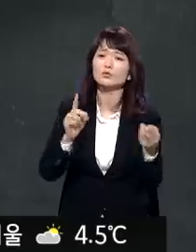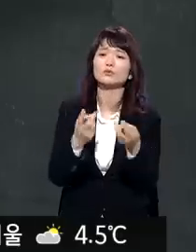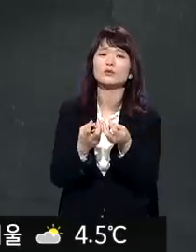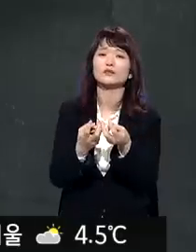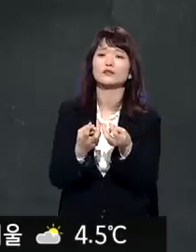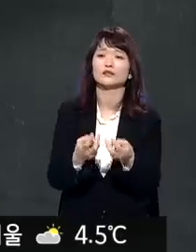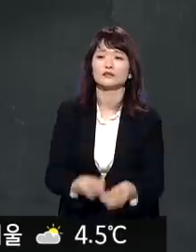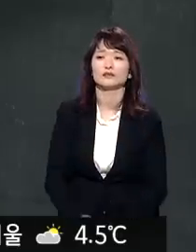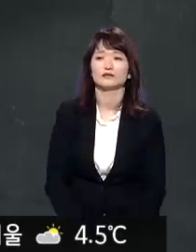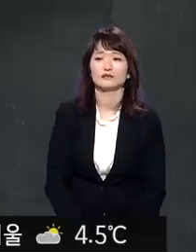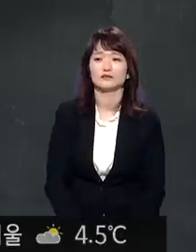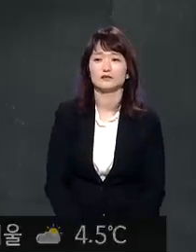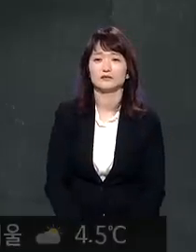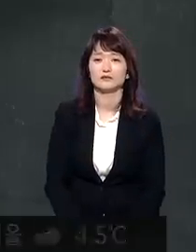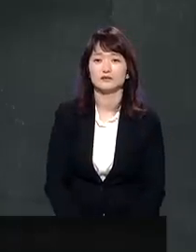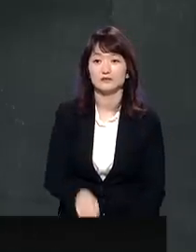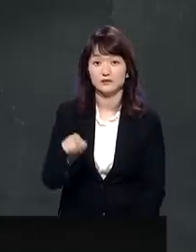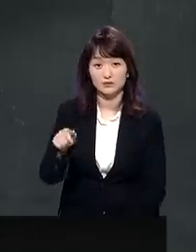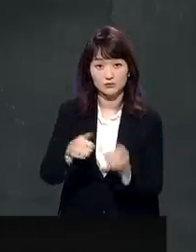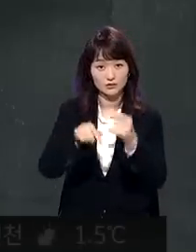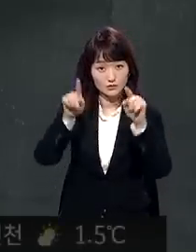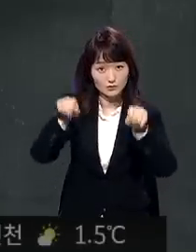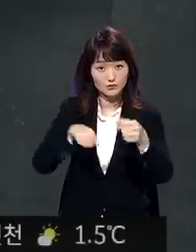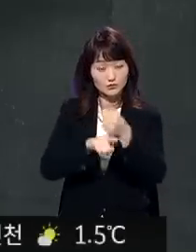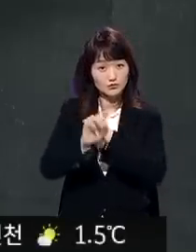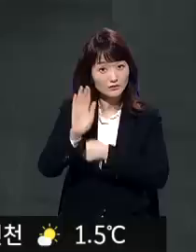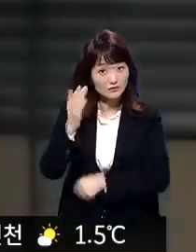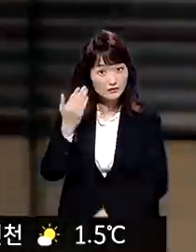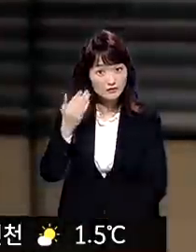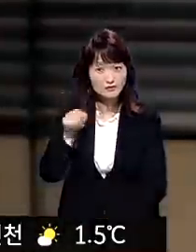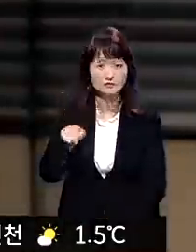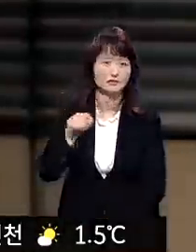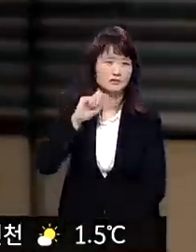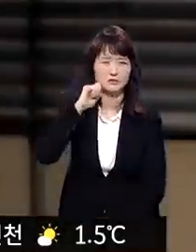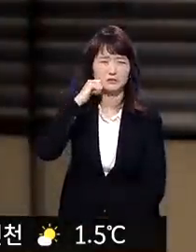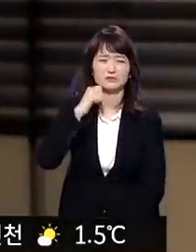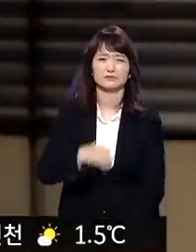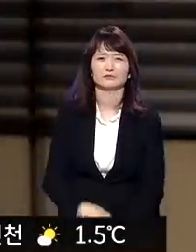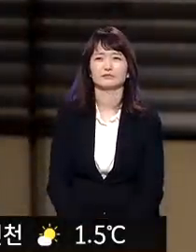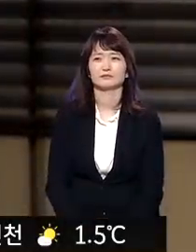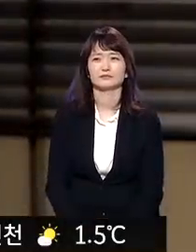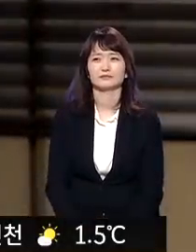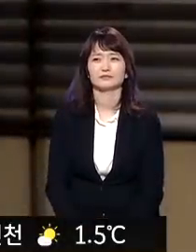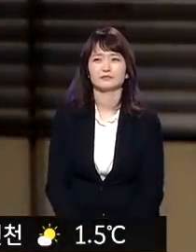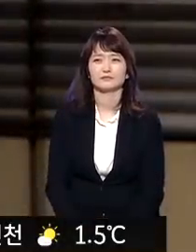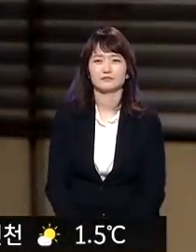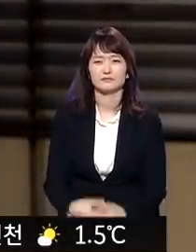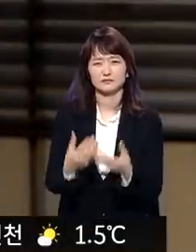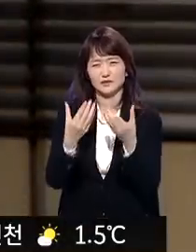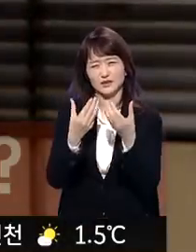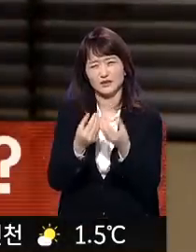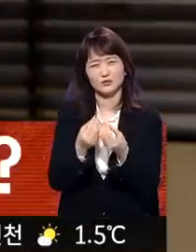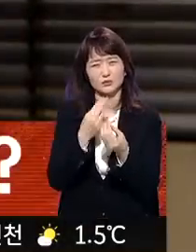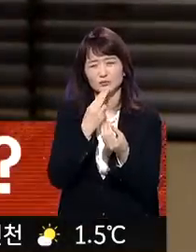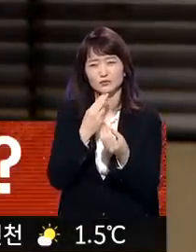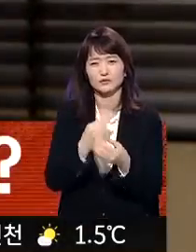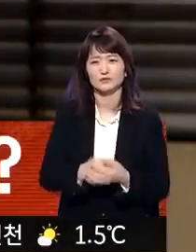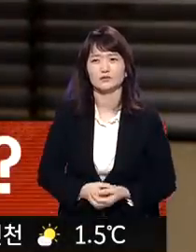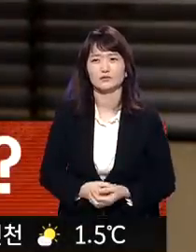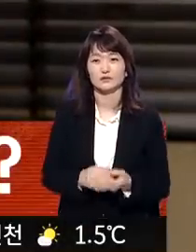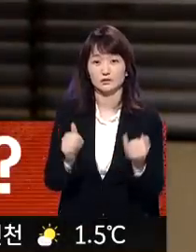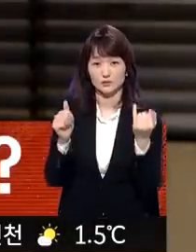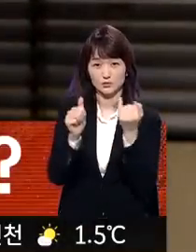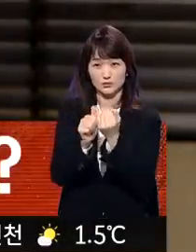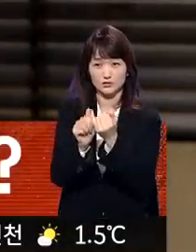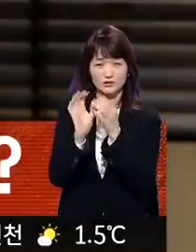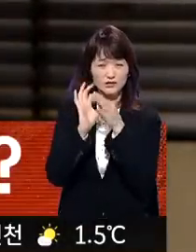해야 되겠습니까? 이것도 혹시 이혼 사유가 될 수 있나요? 이걸로 이혼 사유를 보기엔 좀 어려워요. 그런 사례도 별로 없는 걸로 알고 있고 혼인을 지속할